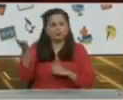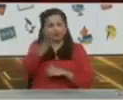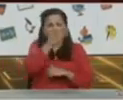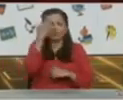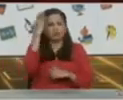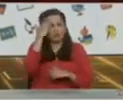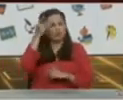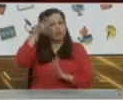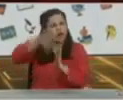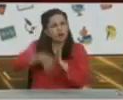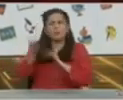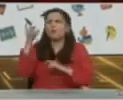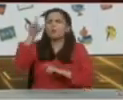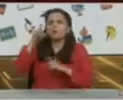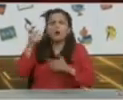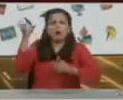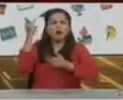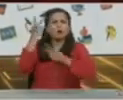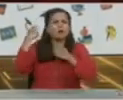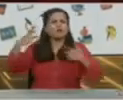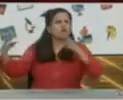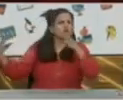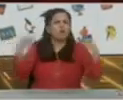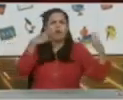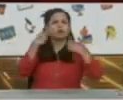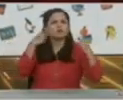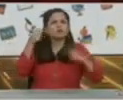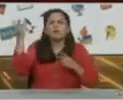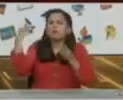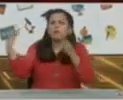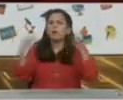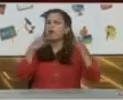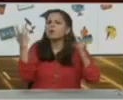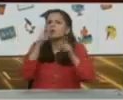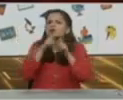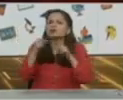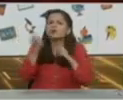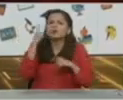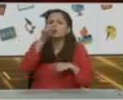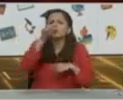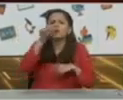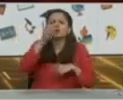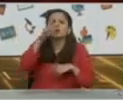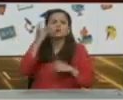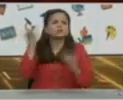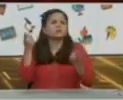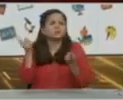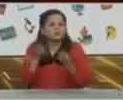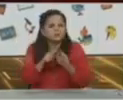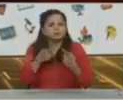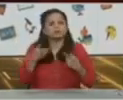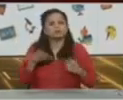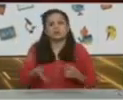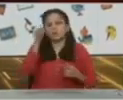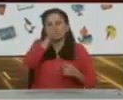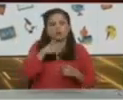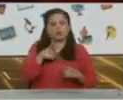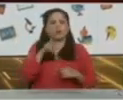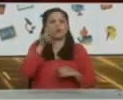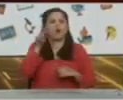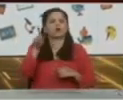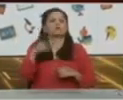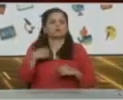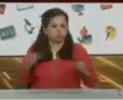जानें, आजादी की लड़ाई के बारे में जानें। इसके लिए देश ने एक अभियान शुरू किया